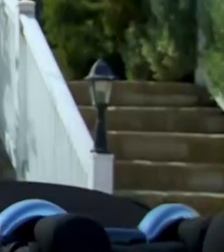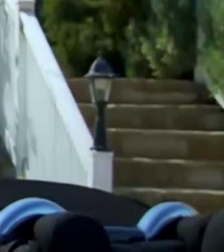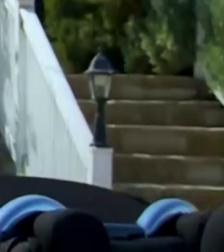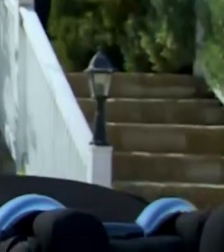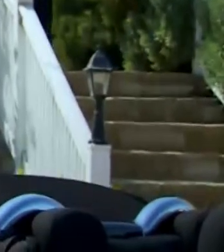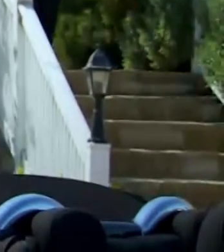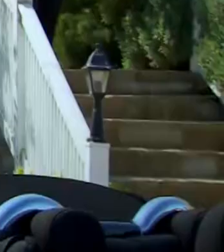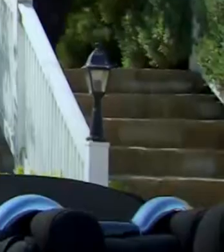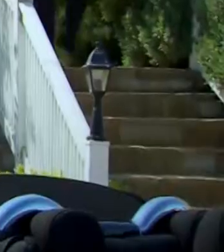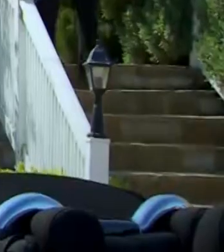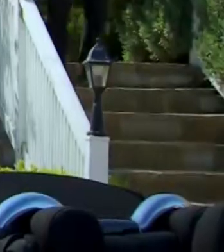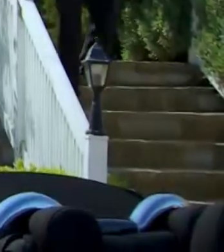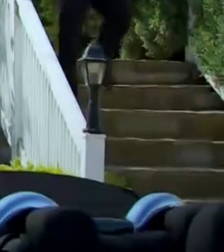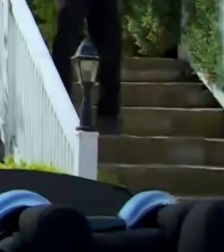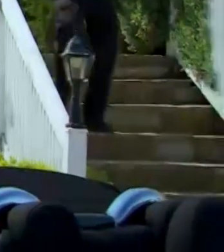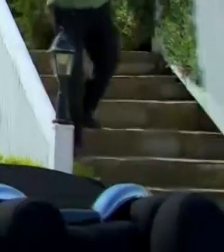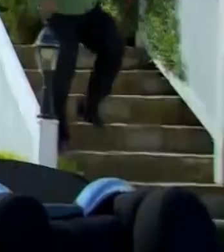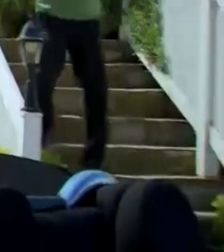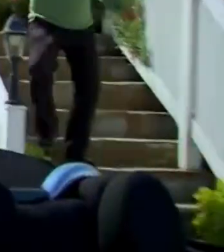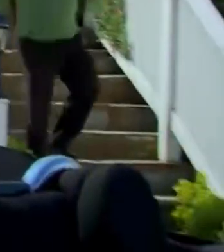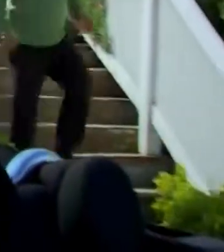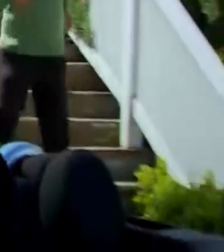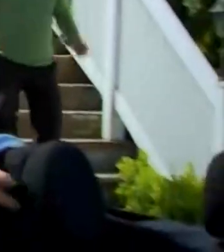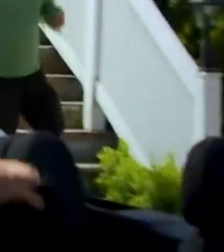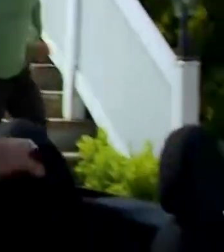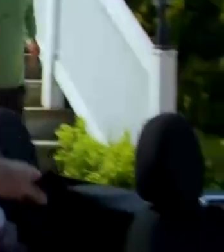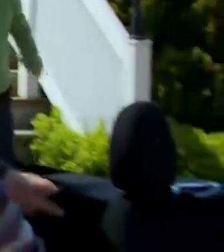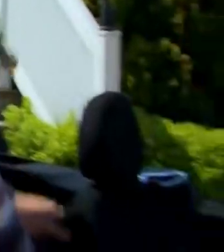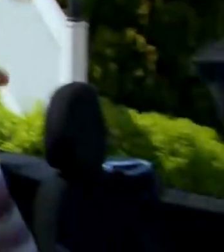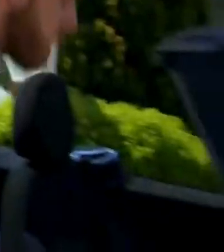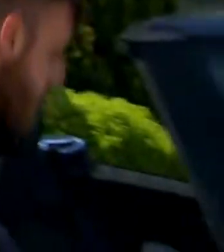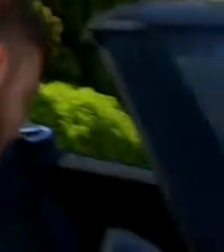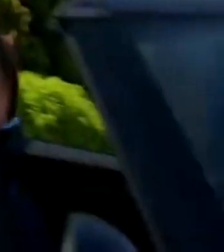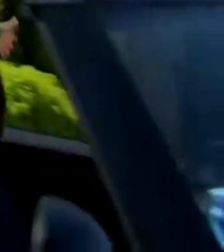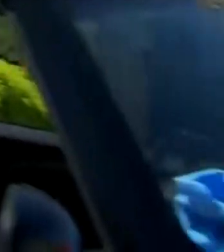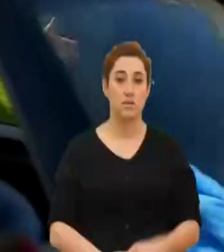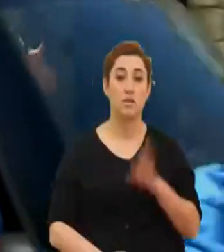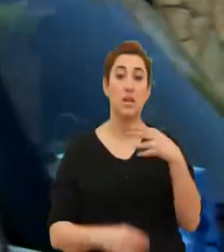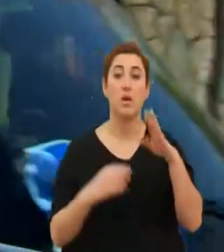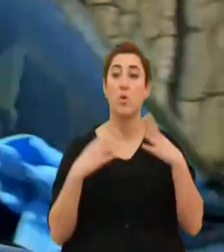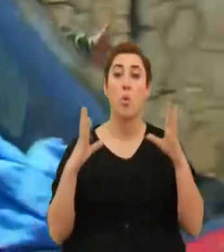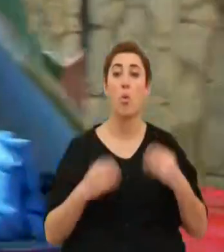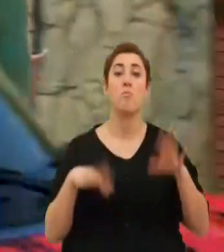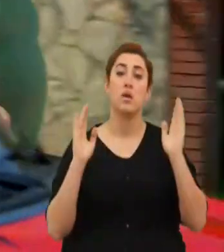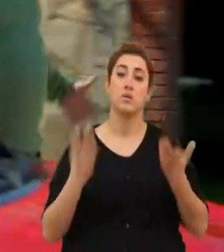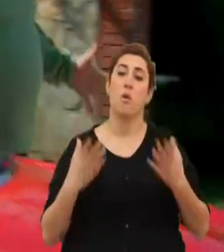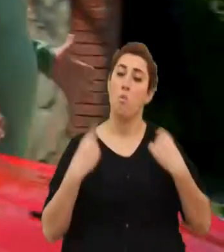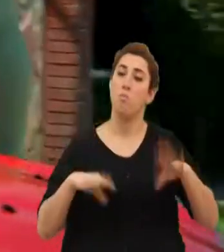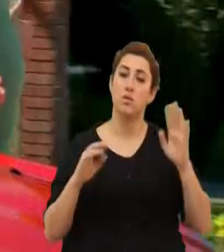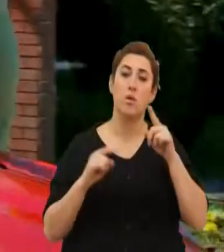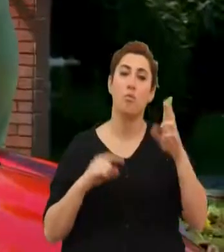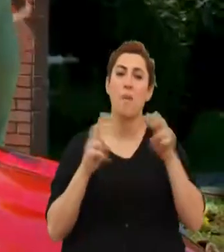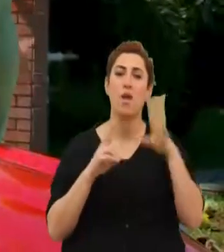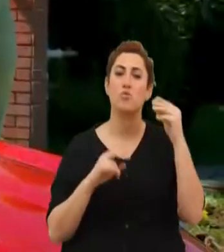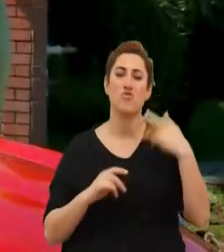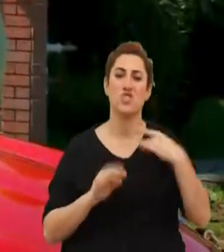Hüsnü bahçeye inen merdivenlerde kilosundan devrilecek gibi koştura koştura geliyor. Olmaz ya! Vallahi olmaz ya! Bu